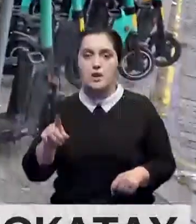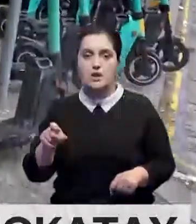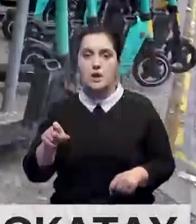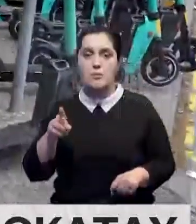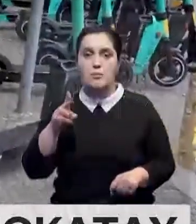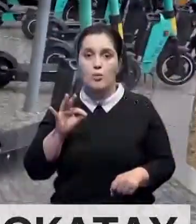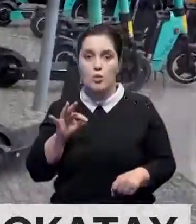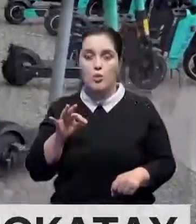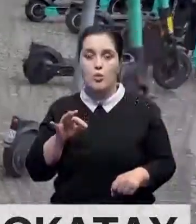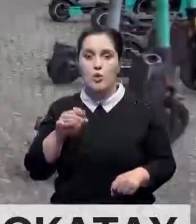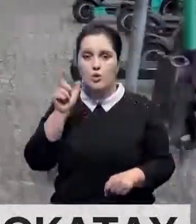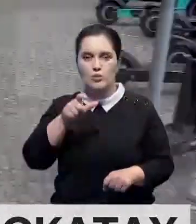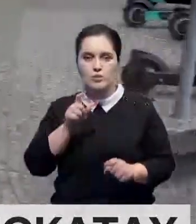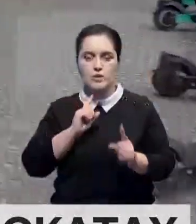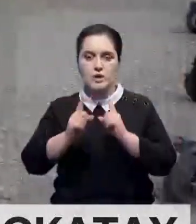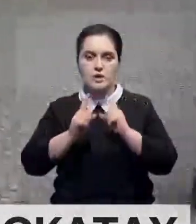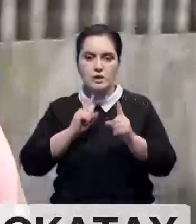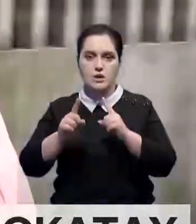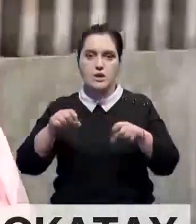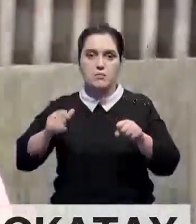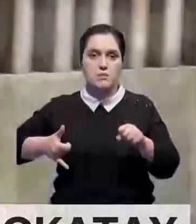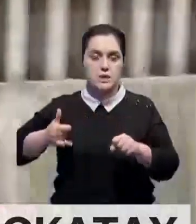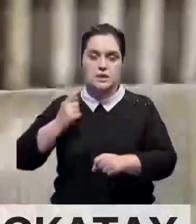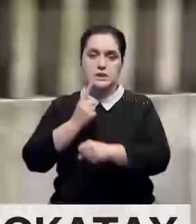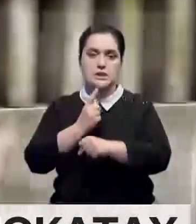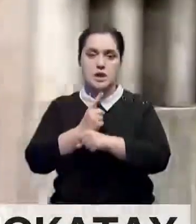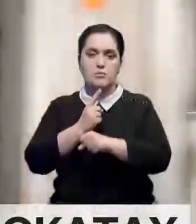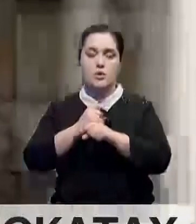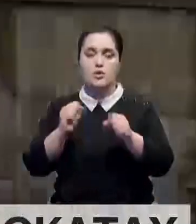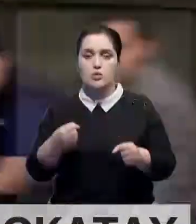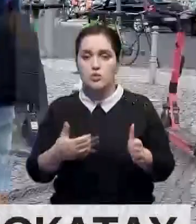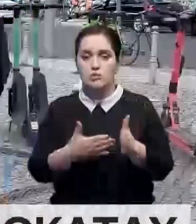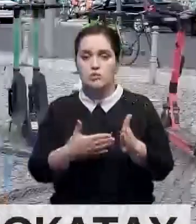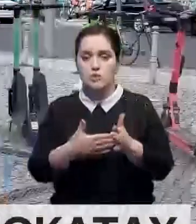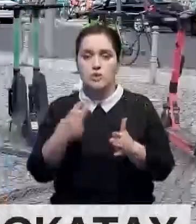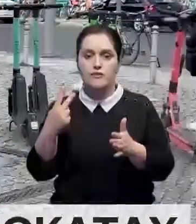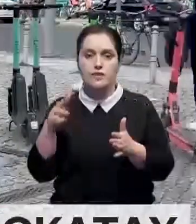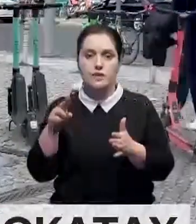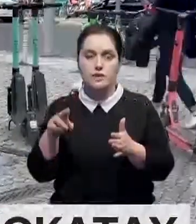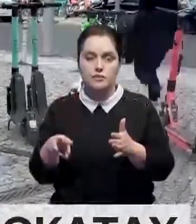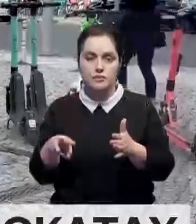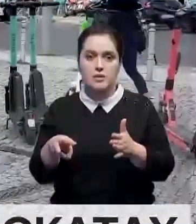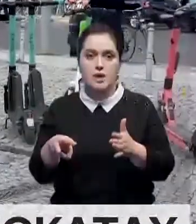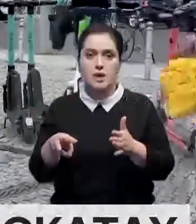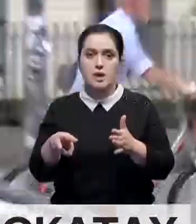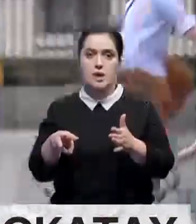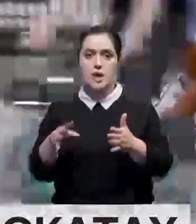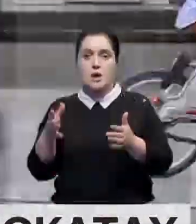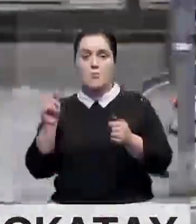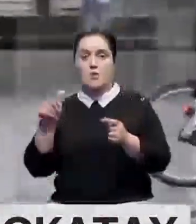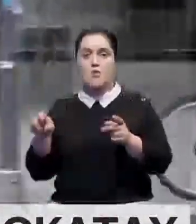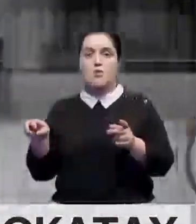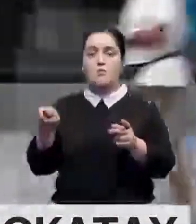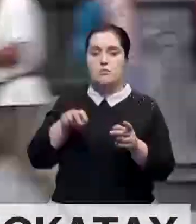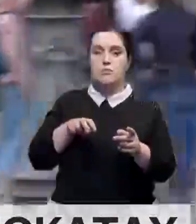вот по тротуарам и пешеходным зонам передвигаться нельзя. Максимальная скорость – до 20 км в час. Брать пассажира и